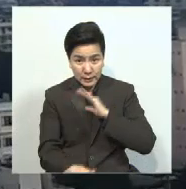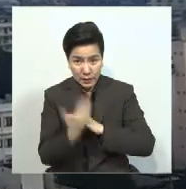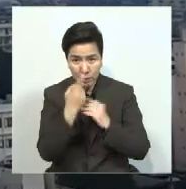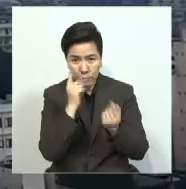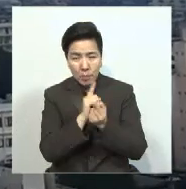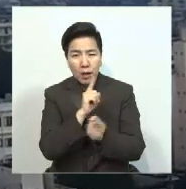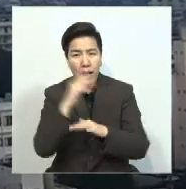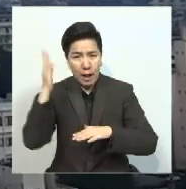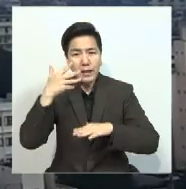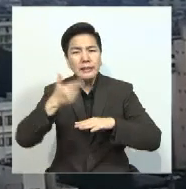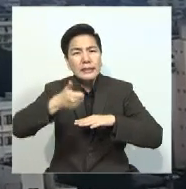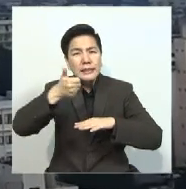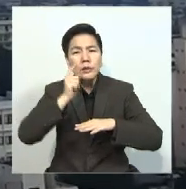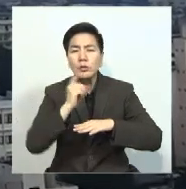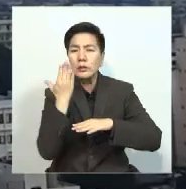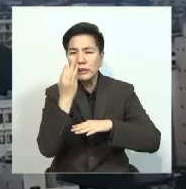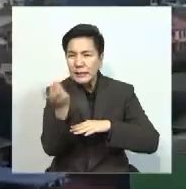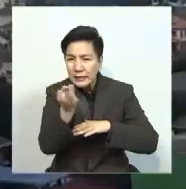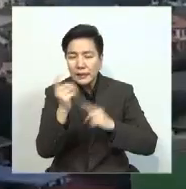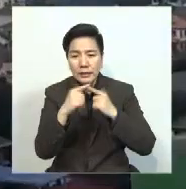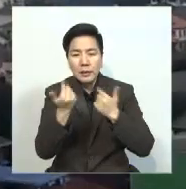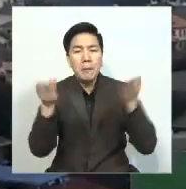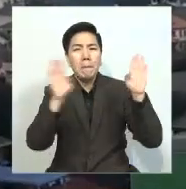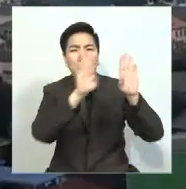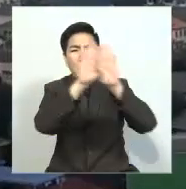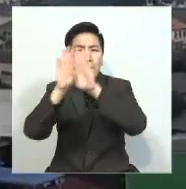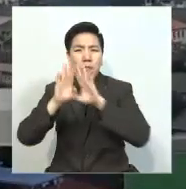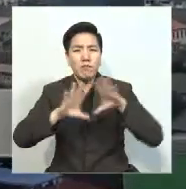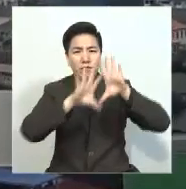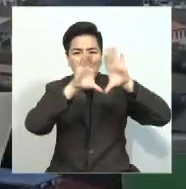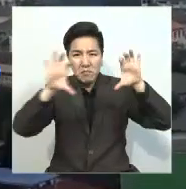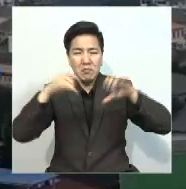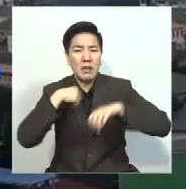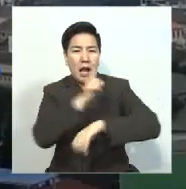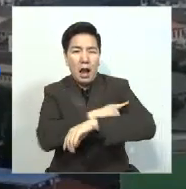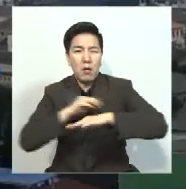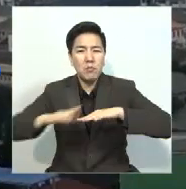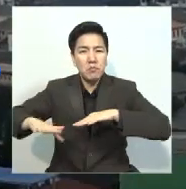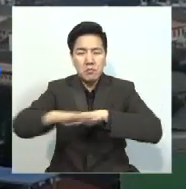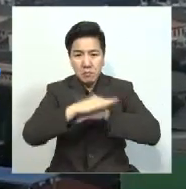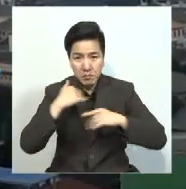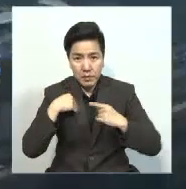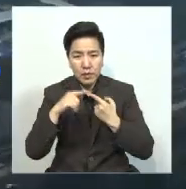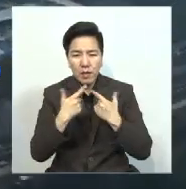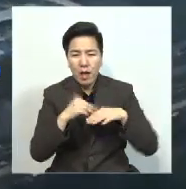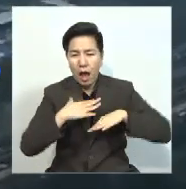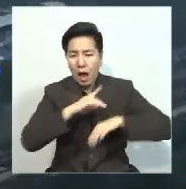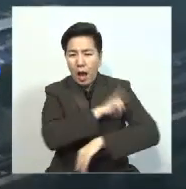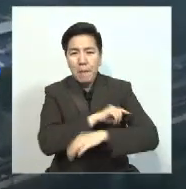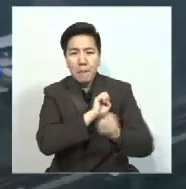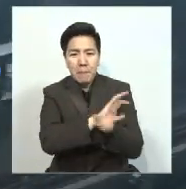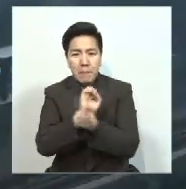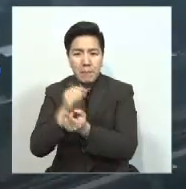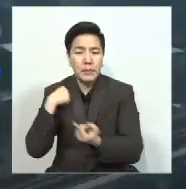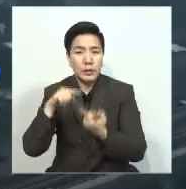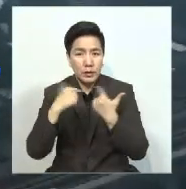าพบอากาศลอยตัวได้ดีขึ้นเล็กน้อยสภาพอากาศปิดมีเมฆเป็นส่วนมากมีหมอกในตอนเช้าแล้วก็มีหมอกหนาหลายพื้น